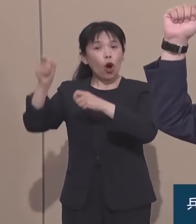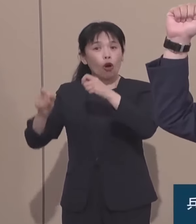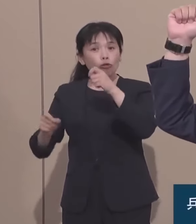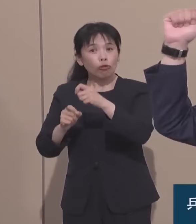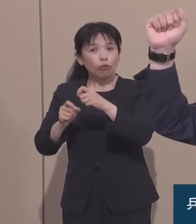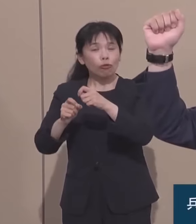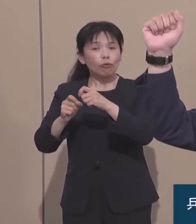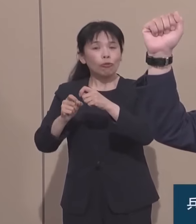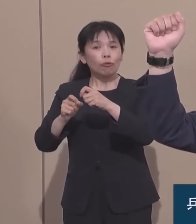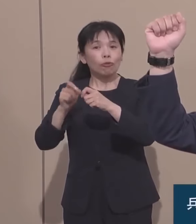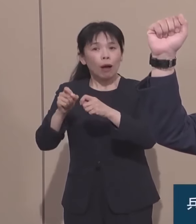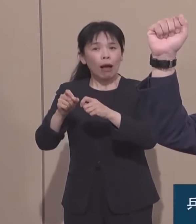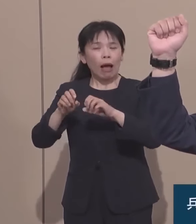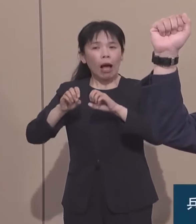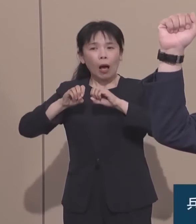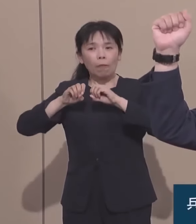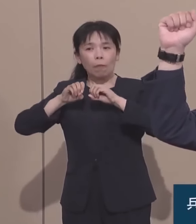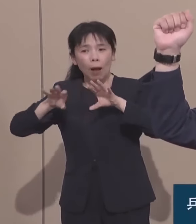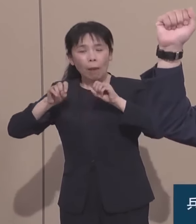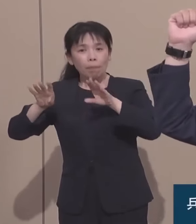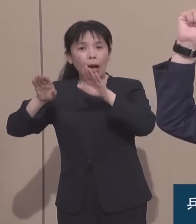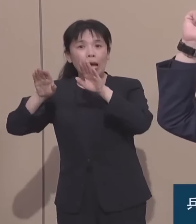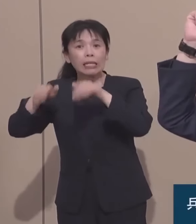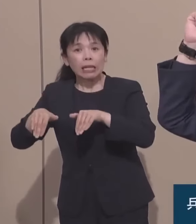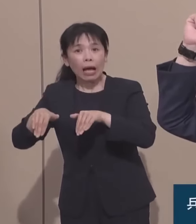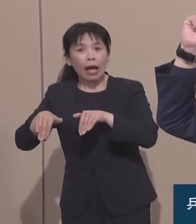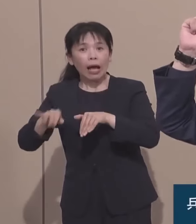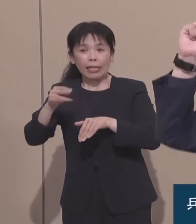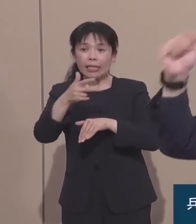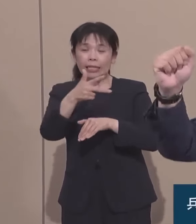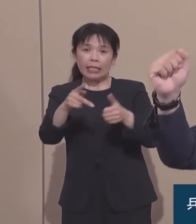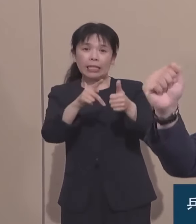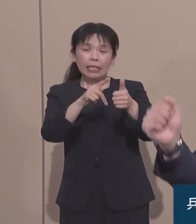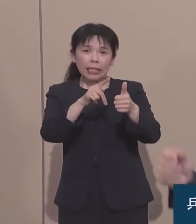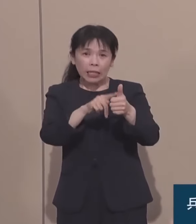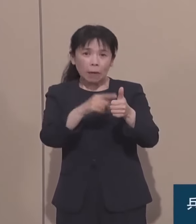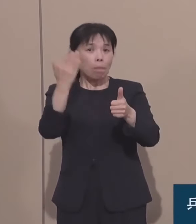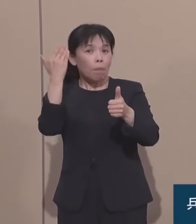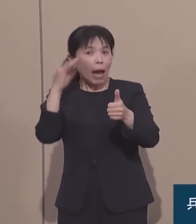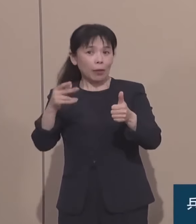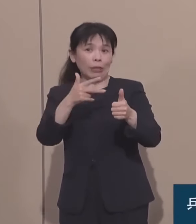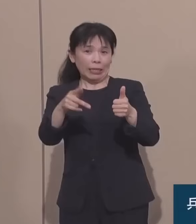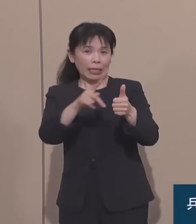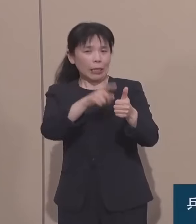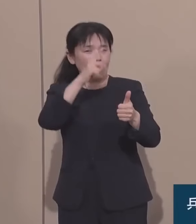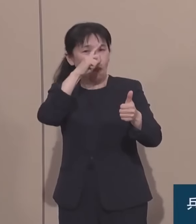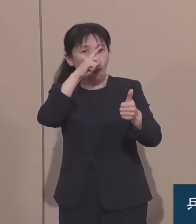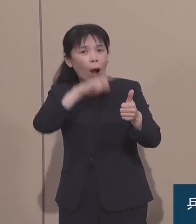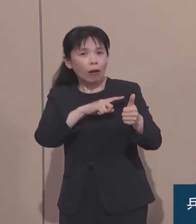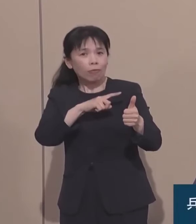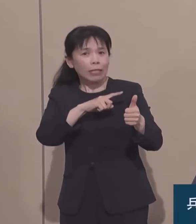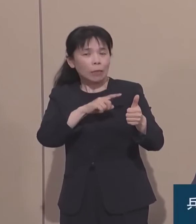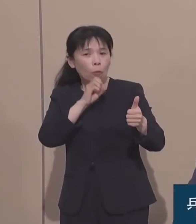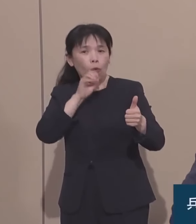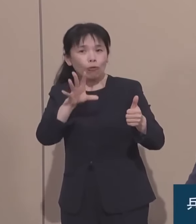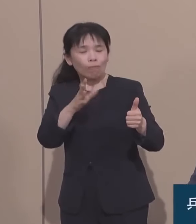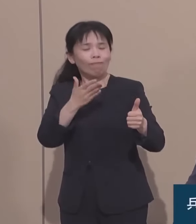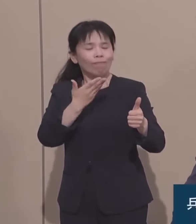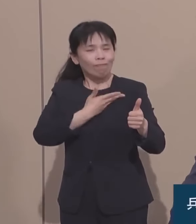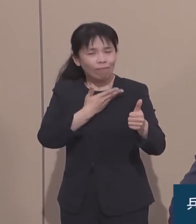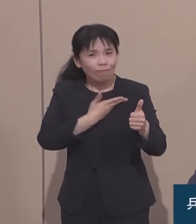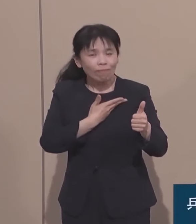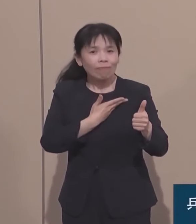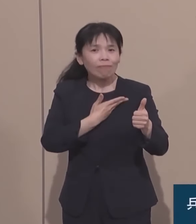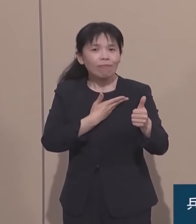拳下ろせないんですよ全知事を悪もにせる得ない状況になってしまったそんな中